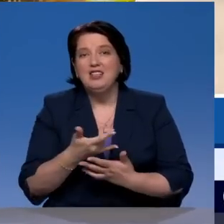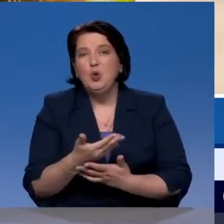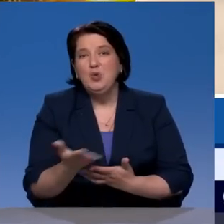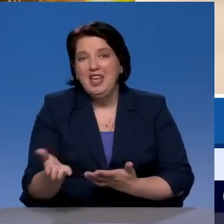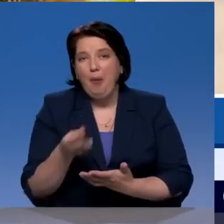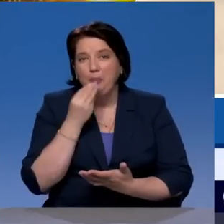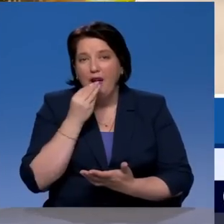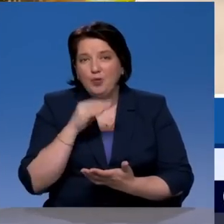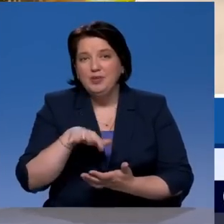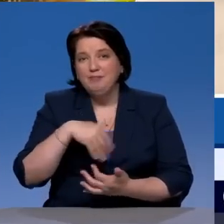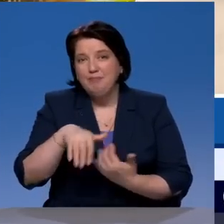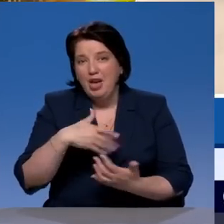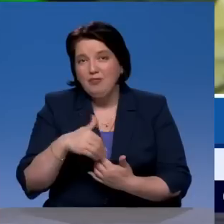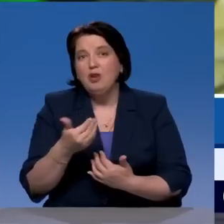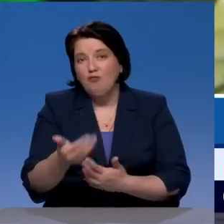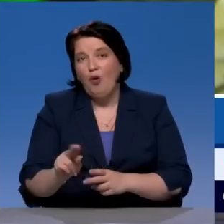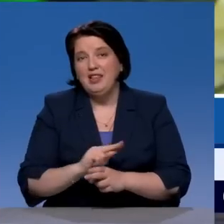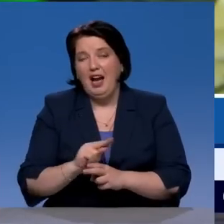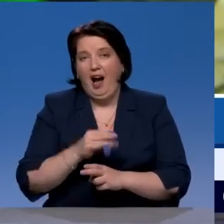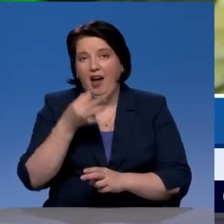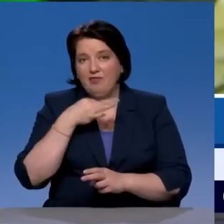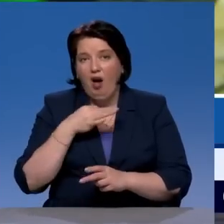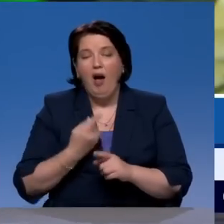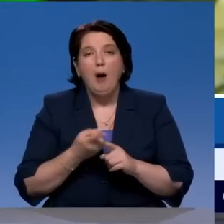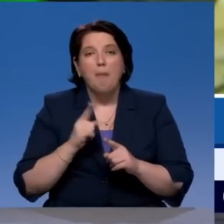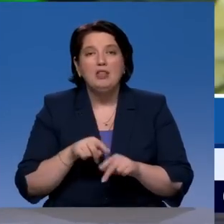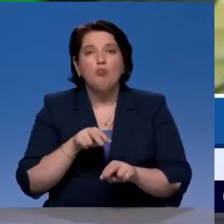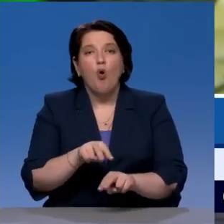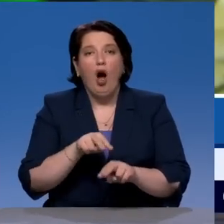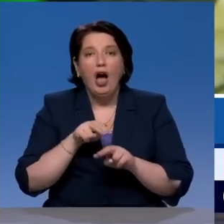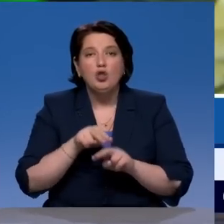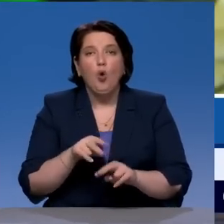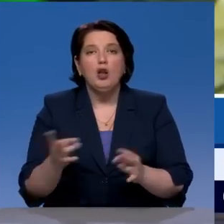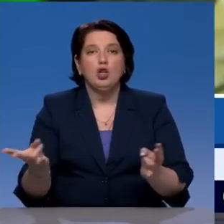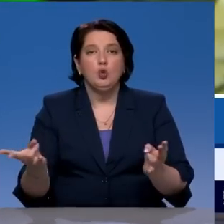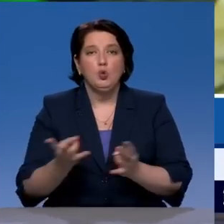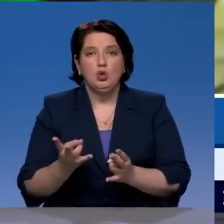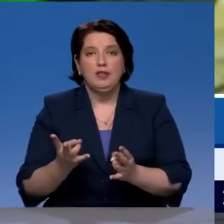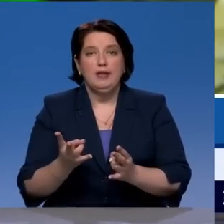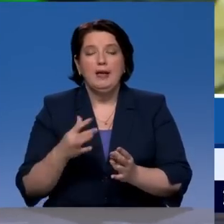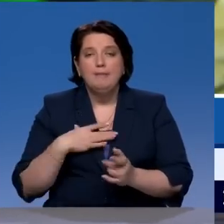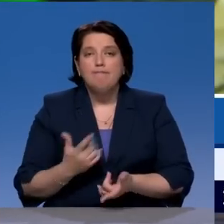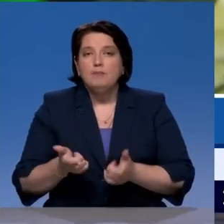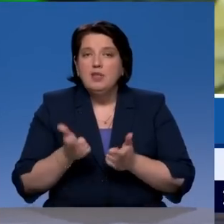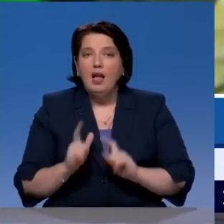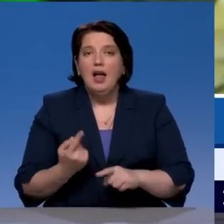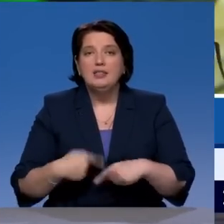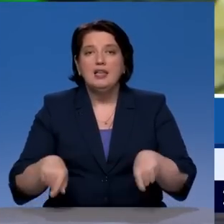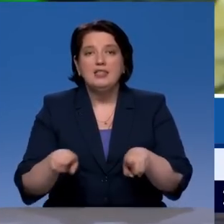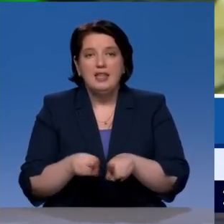Вот, поэтому контроль обязательно нужен, и мы приветствуем это дело. То есть именно, ну, много, да, сейчас говорят о том,